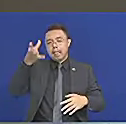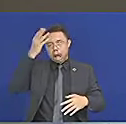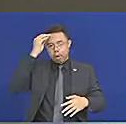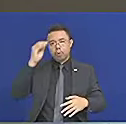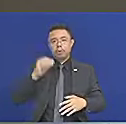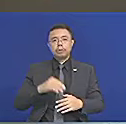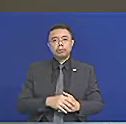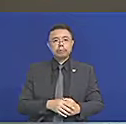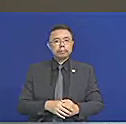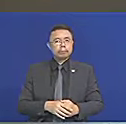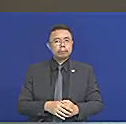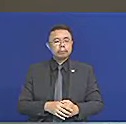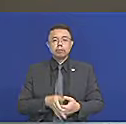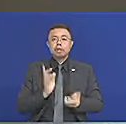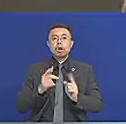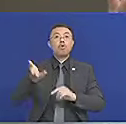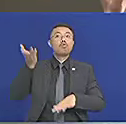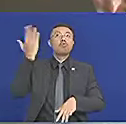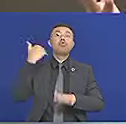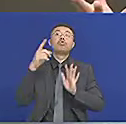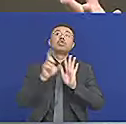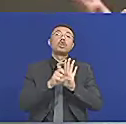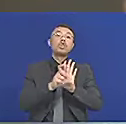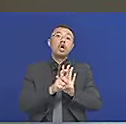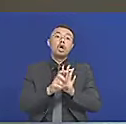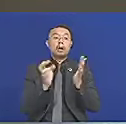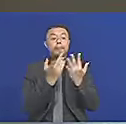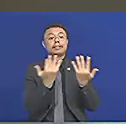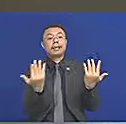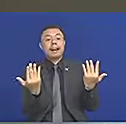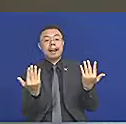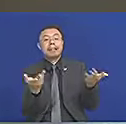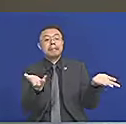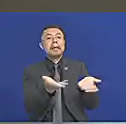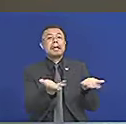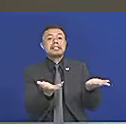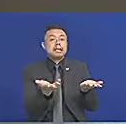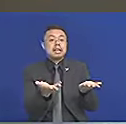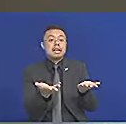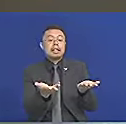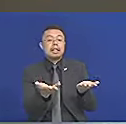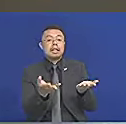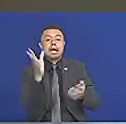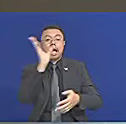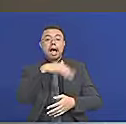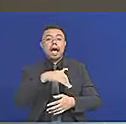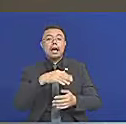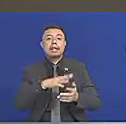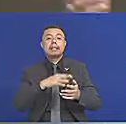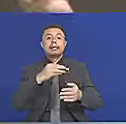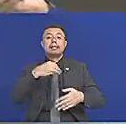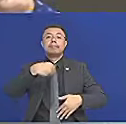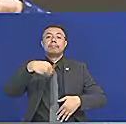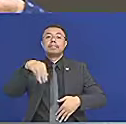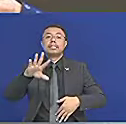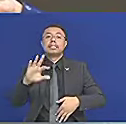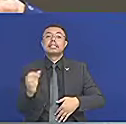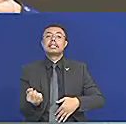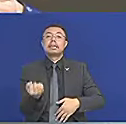Kalau dulu misalnya rakyat kecil pada hari pasar